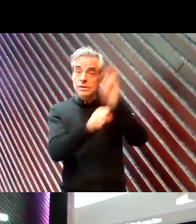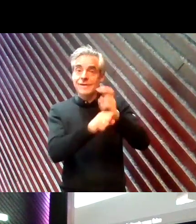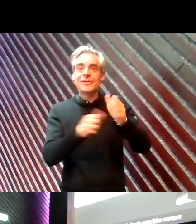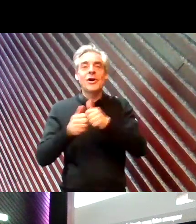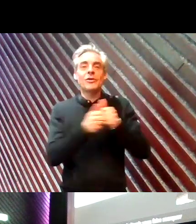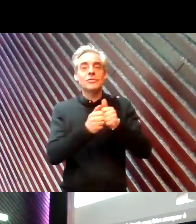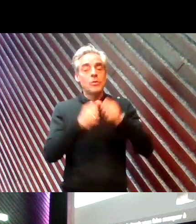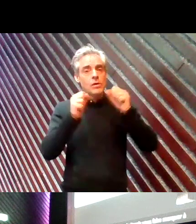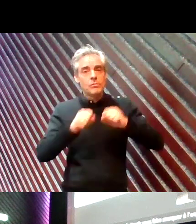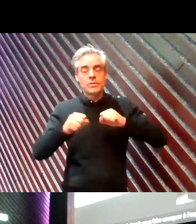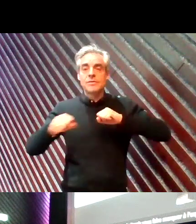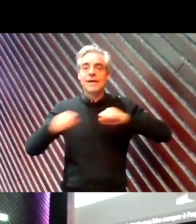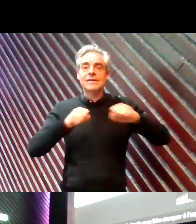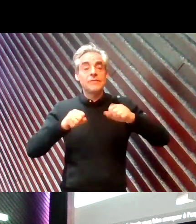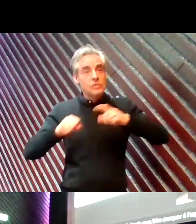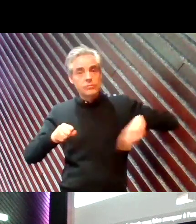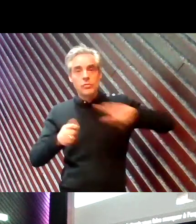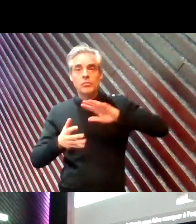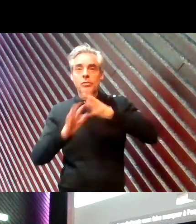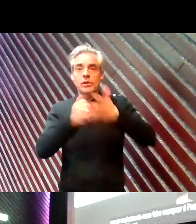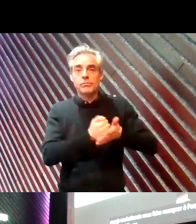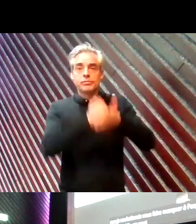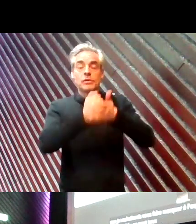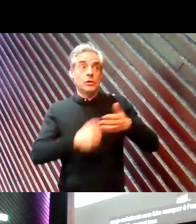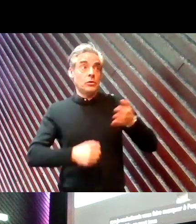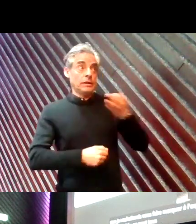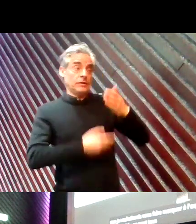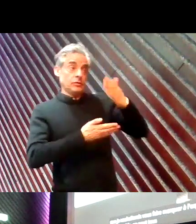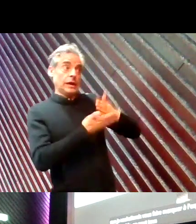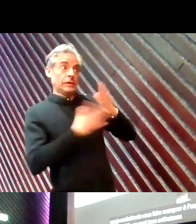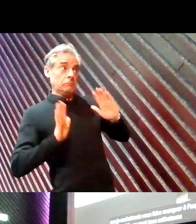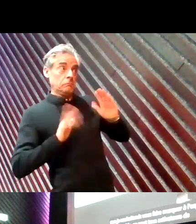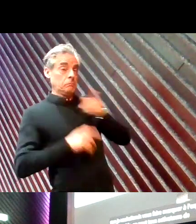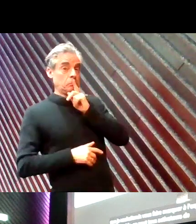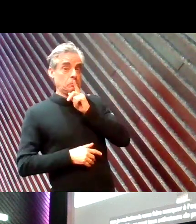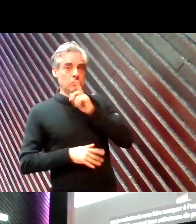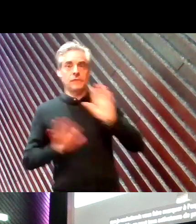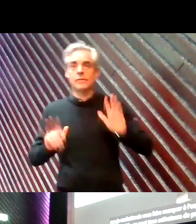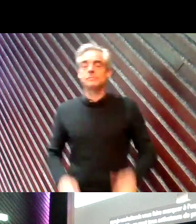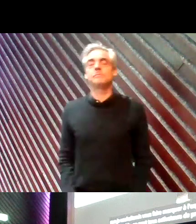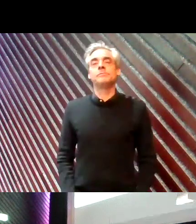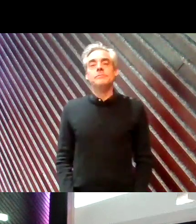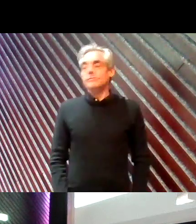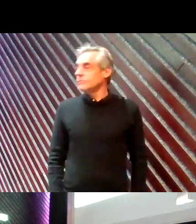'ensemble, on peut tous être activateurs des problèmes. Voilà, mais comme on affiche une petite communauté, donc je répète mon propos.